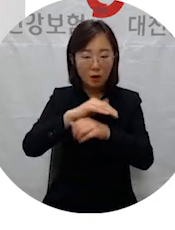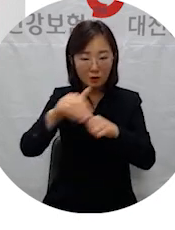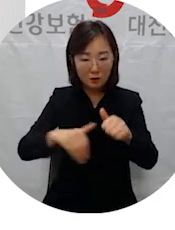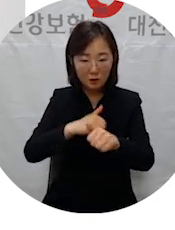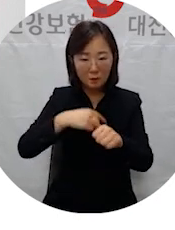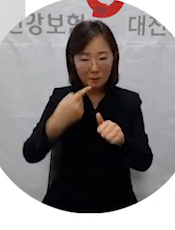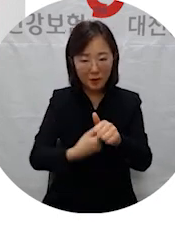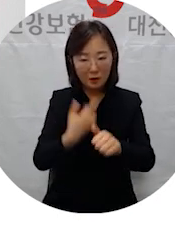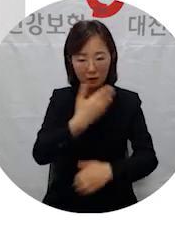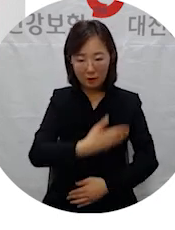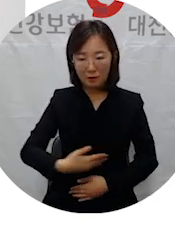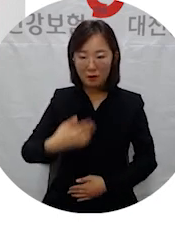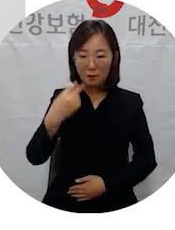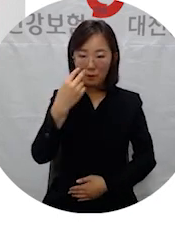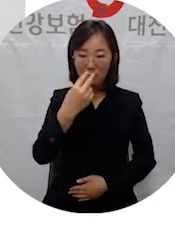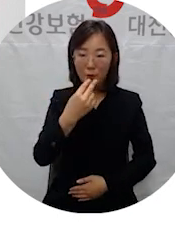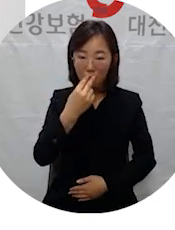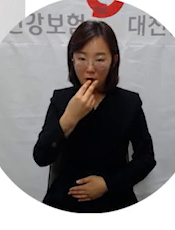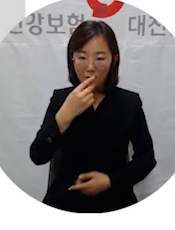합니다.